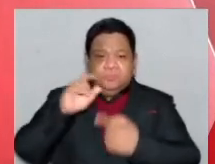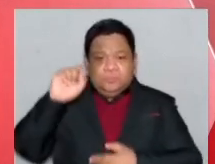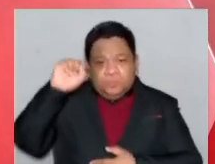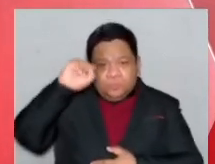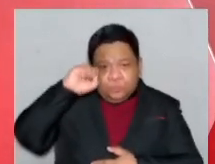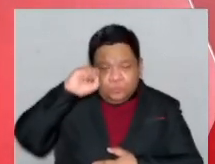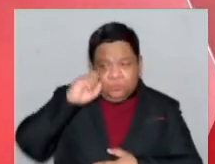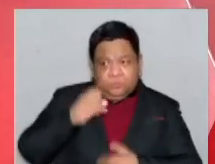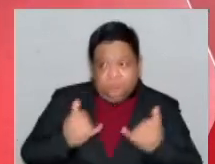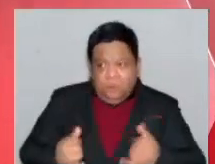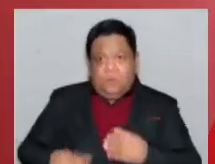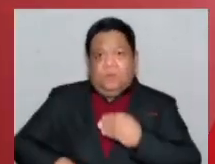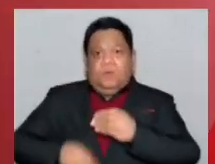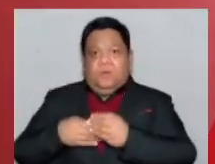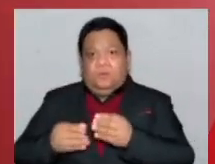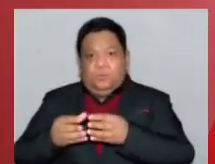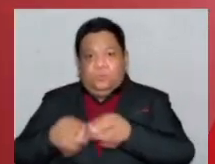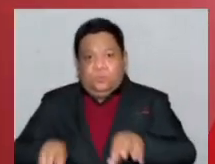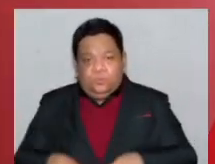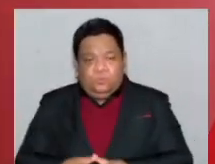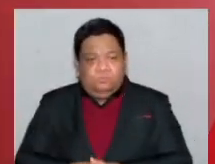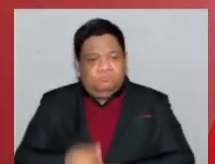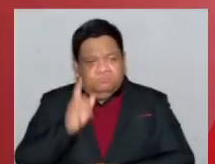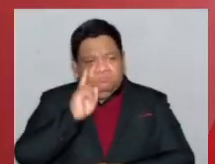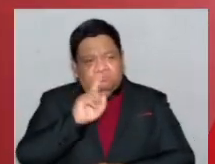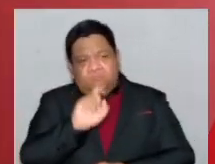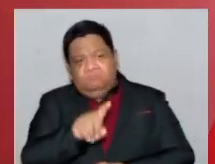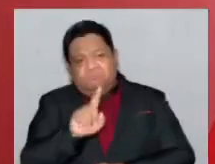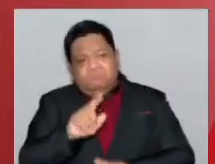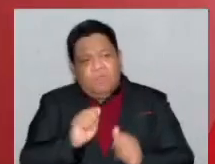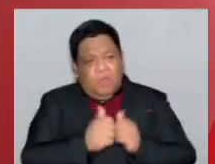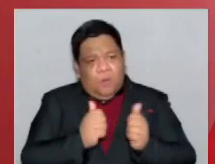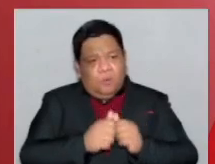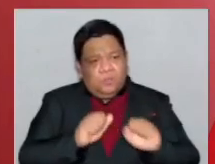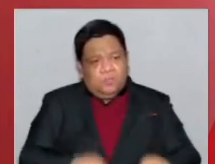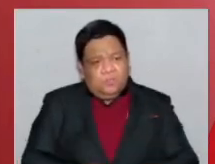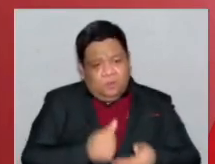Ano ho sa tingin niyo nakikita niyo yung solusyon? Baka pwedeng aksyonan ho ng gobyerno?